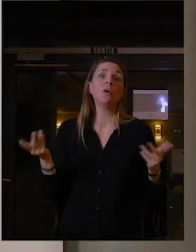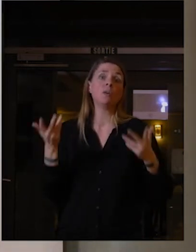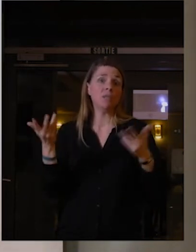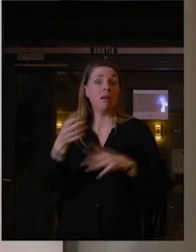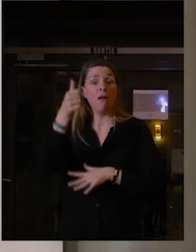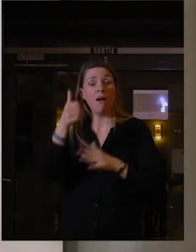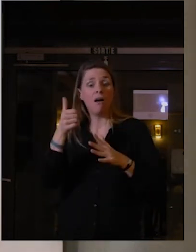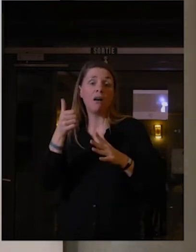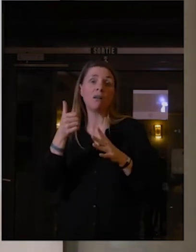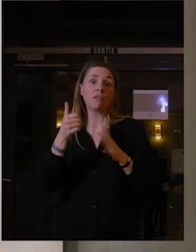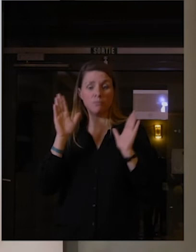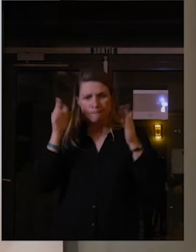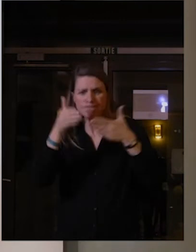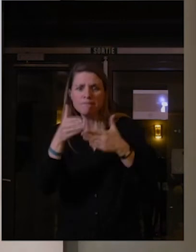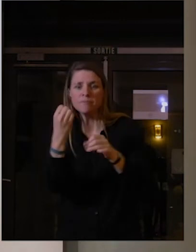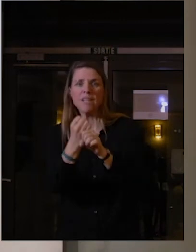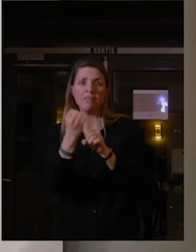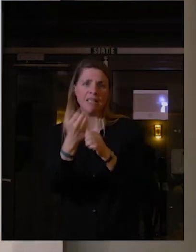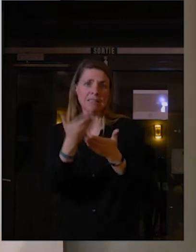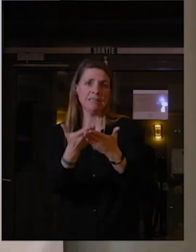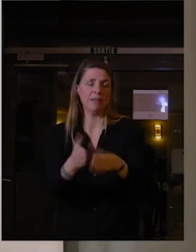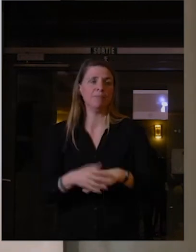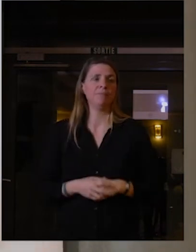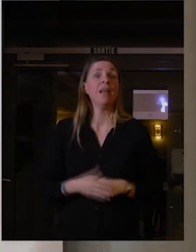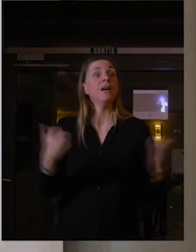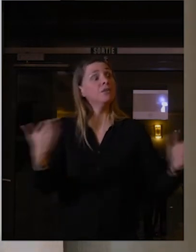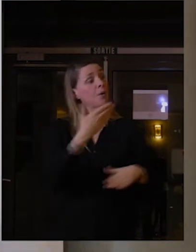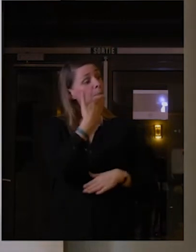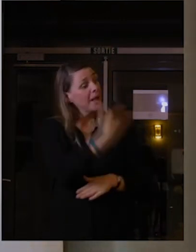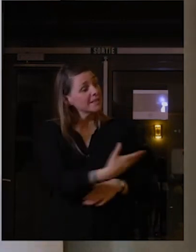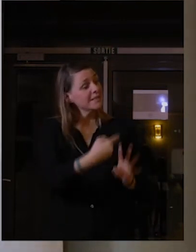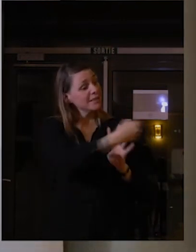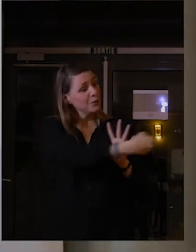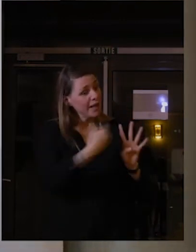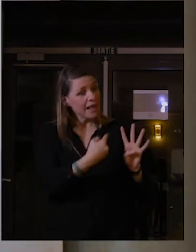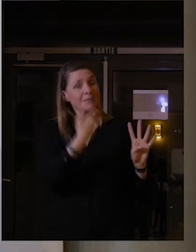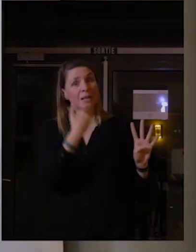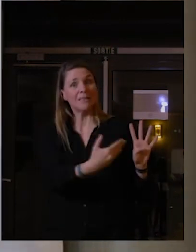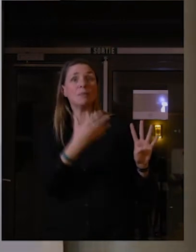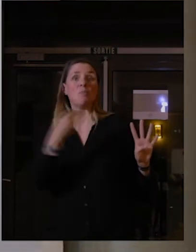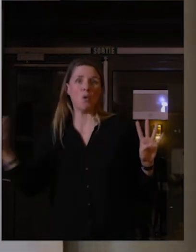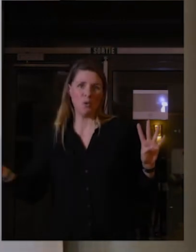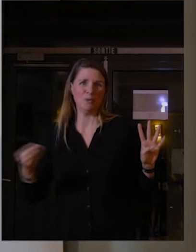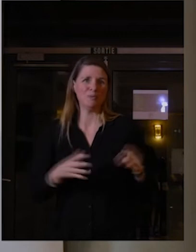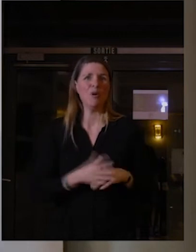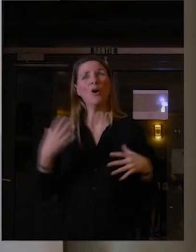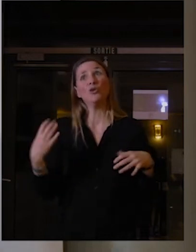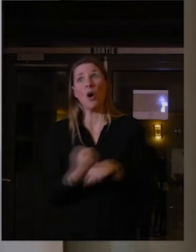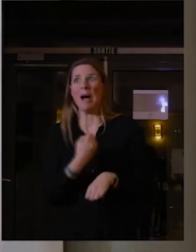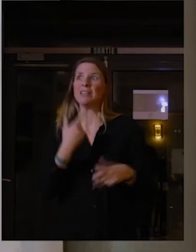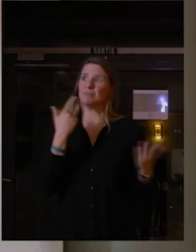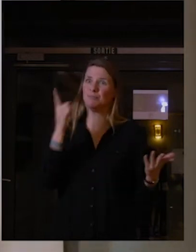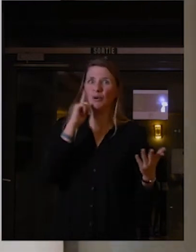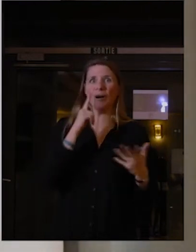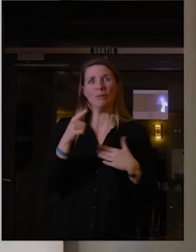un des axes à travailler le plus possible. Donc je vous remercie à tous les quatre. Merci beaucoup. C'est dommage parce qu'on aurait pu continuer